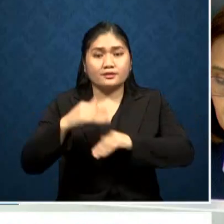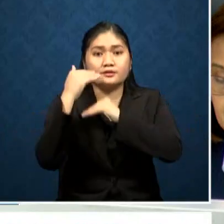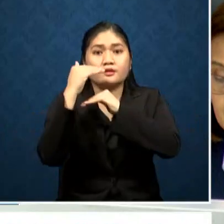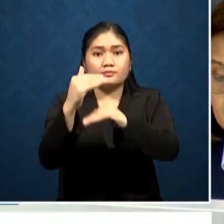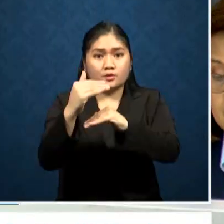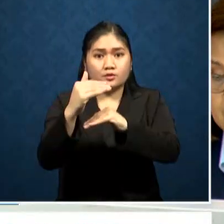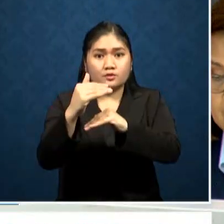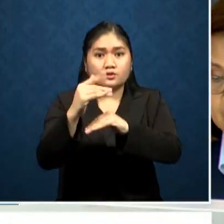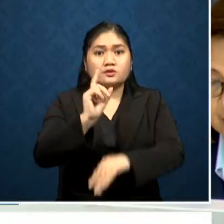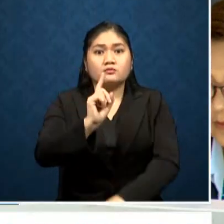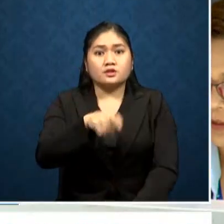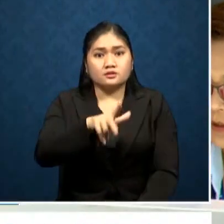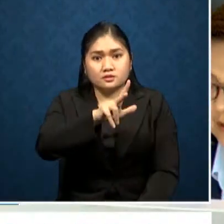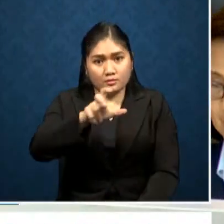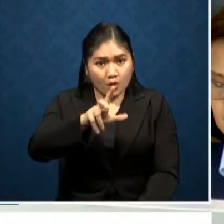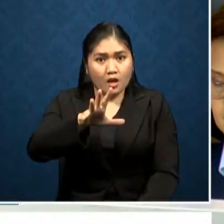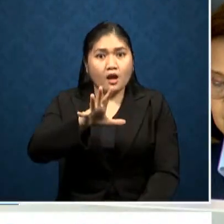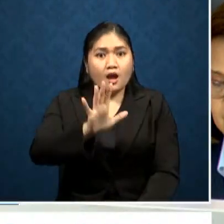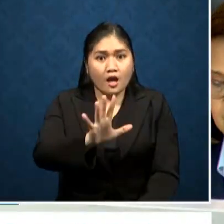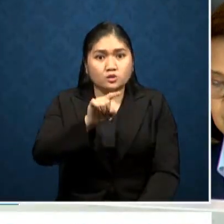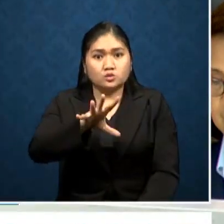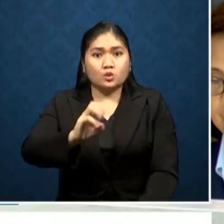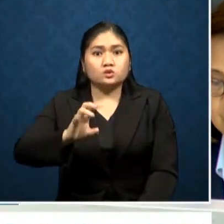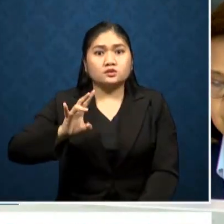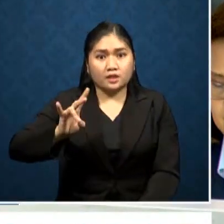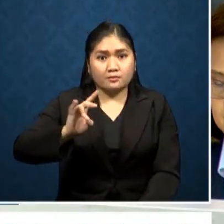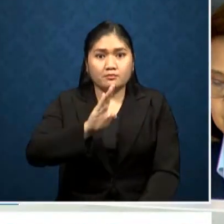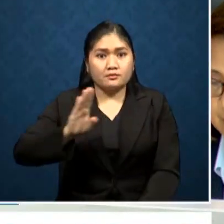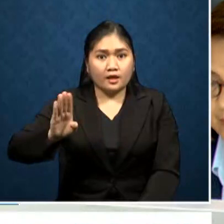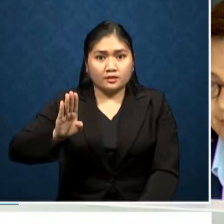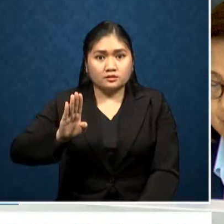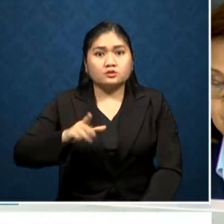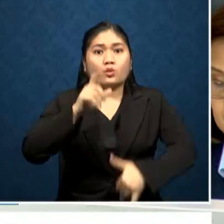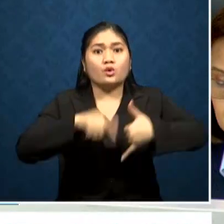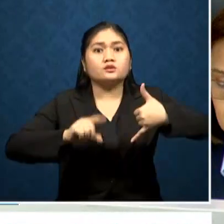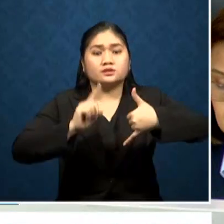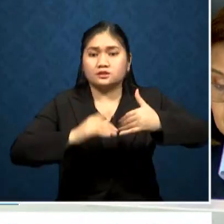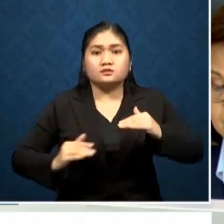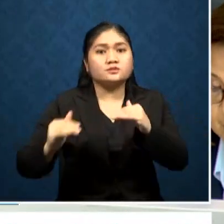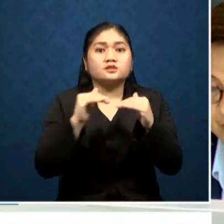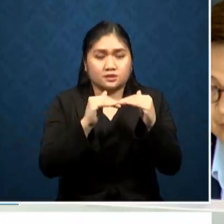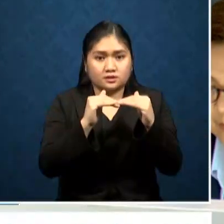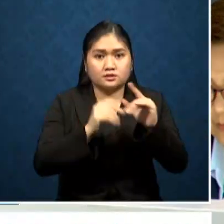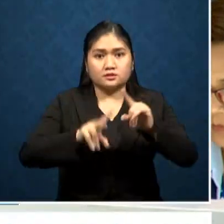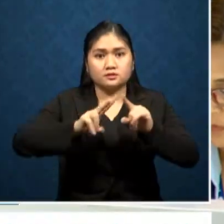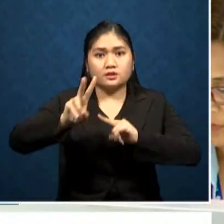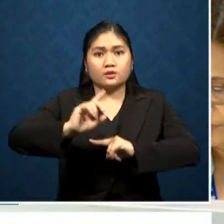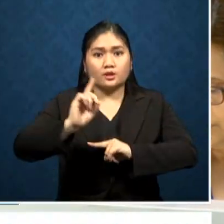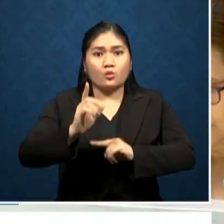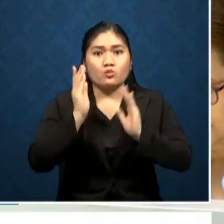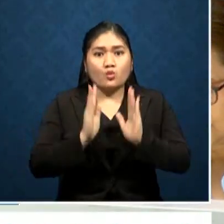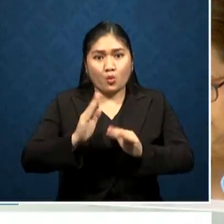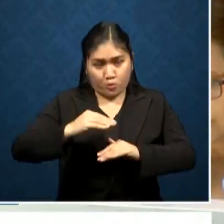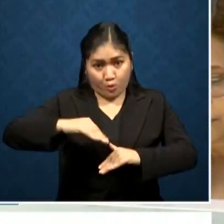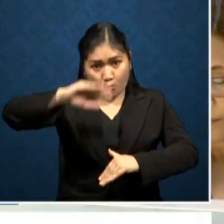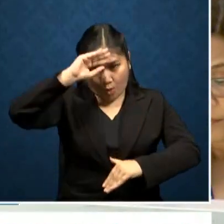ดที่ 1,305.07 บาทตผู้มีสิตายการ 2 ผู้ปวยใ